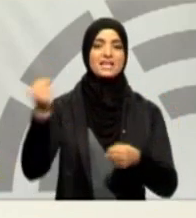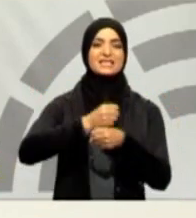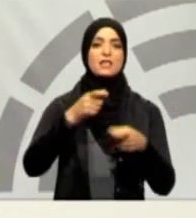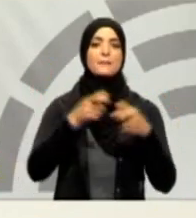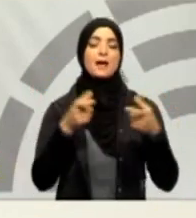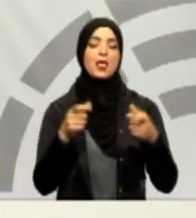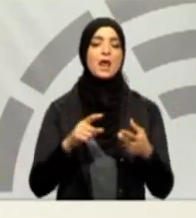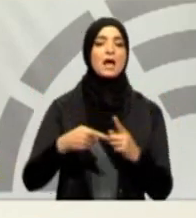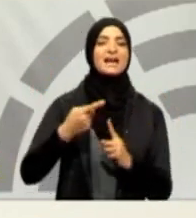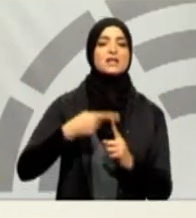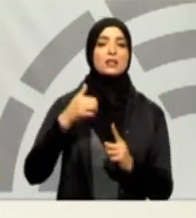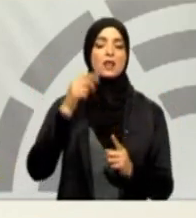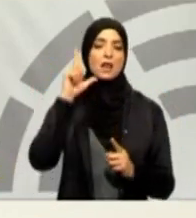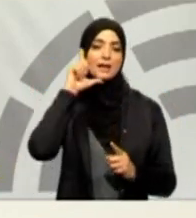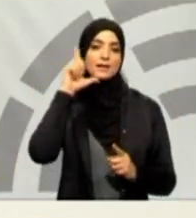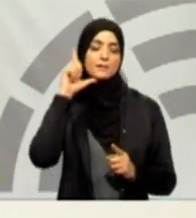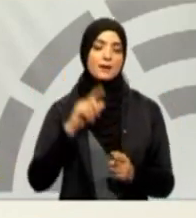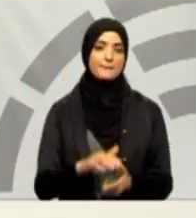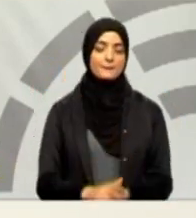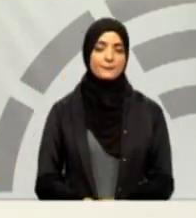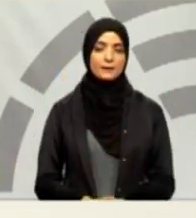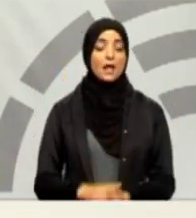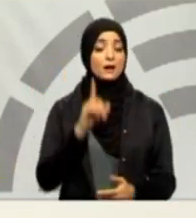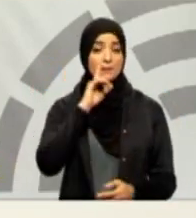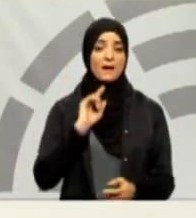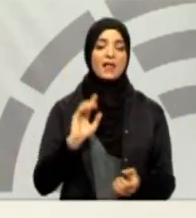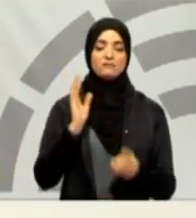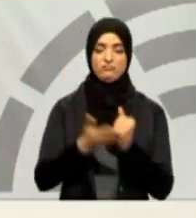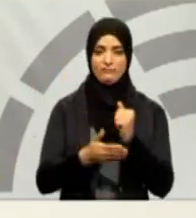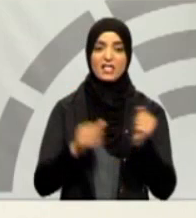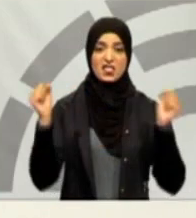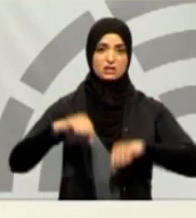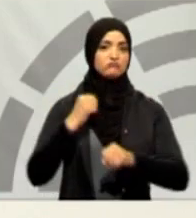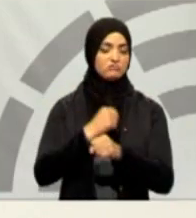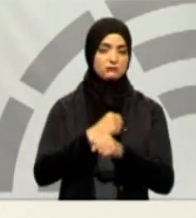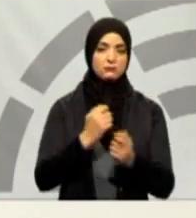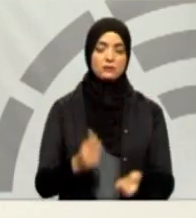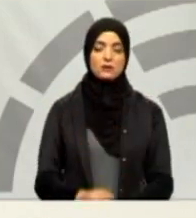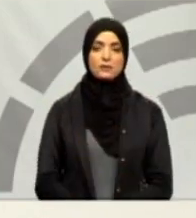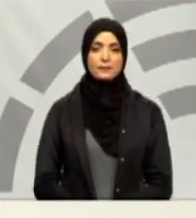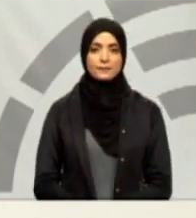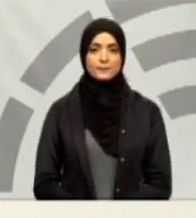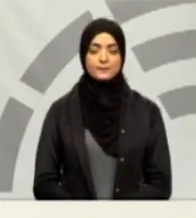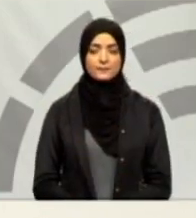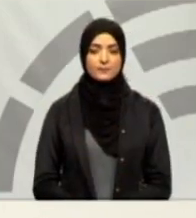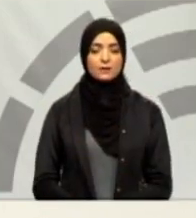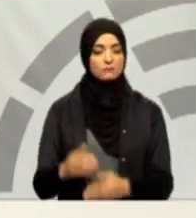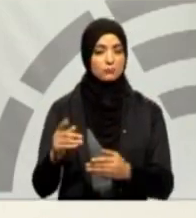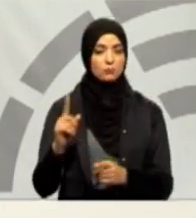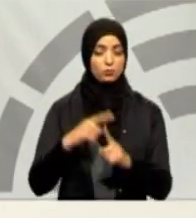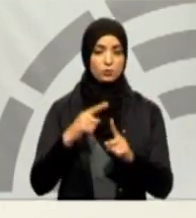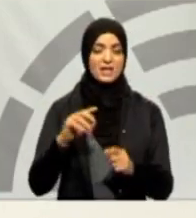الليبيين التي ستفتح افاق للمراه للمراه الريفيه في مجال التشغيل نتمنى ايضا